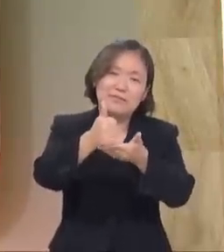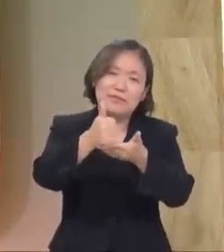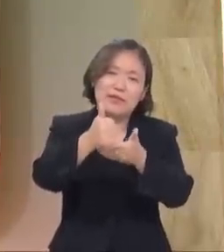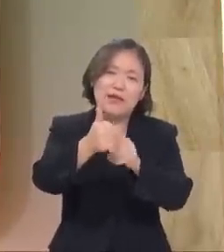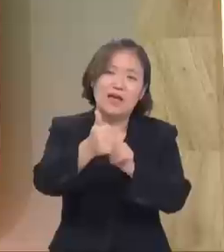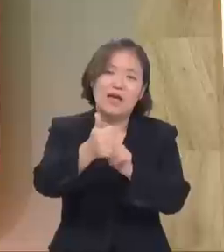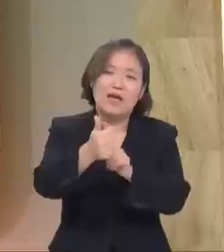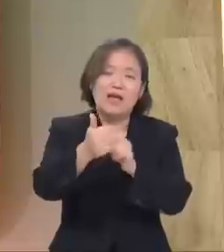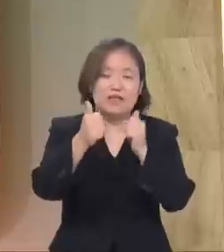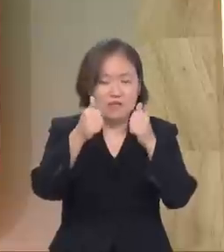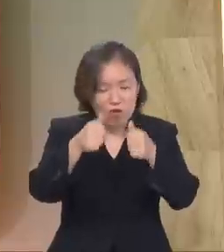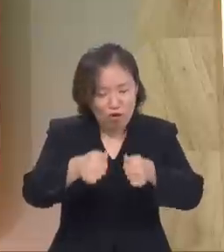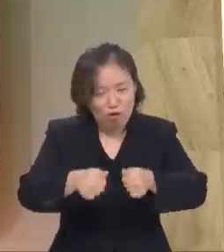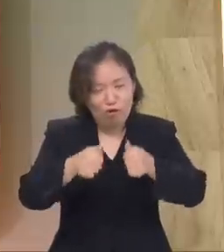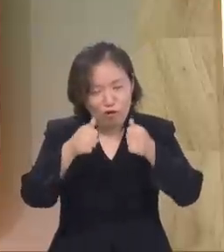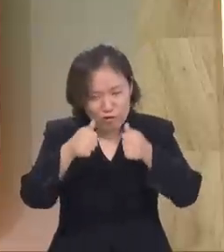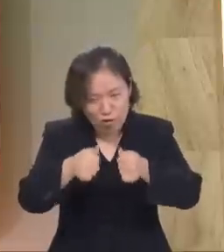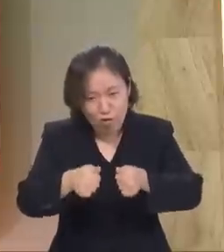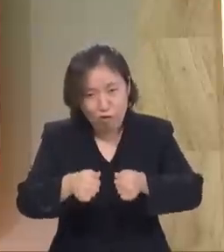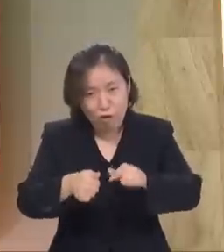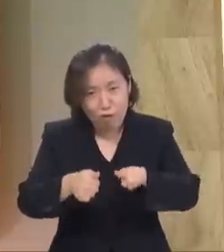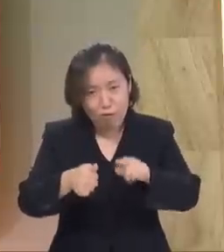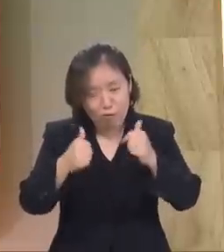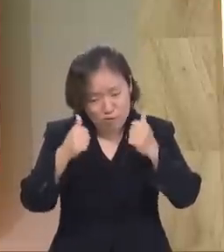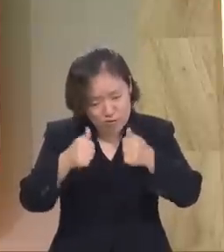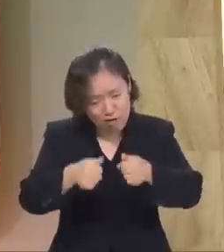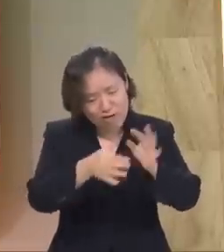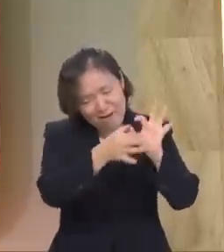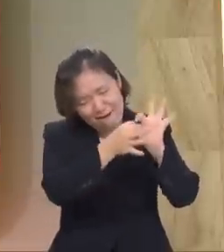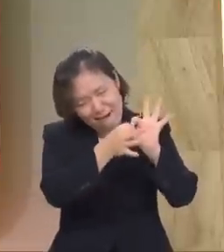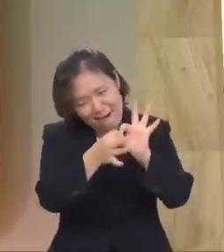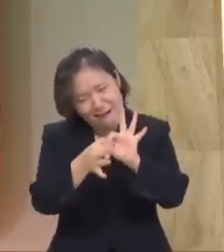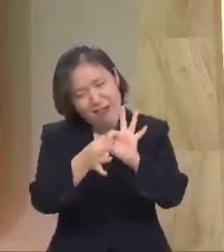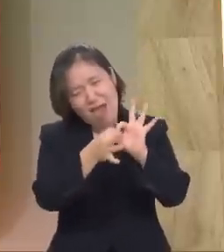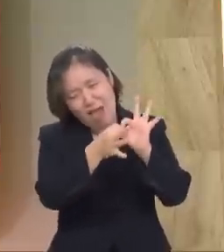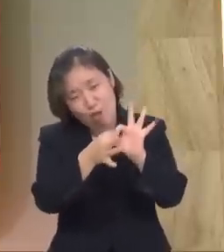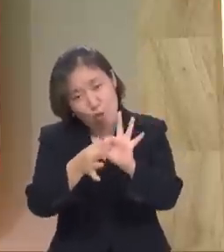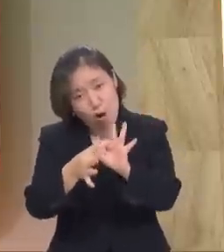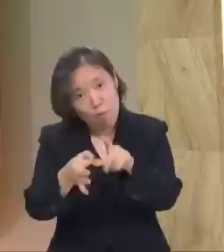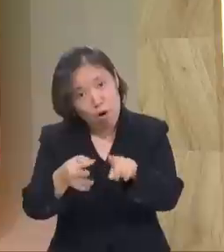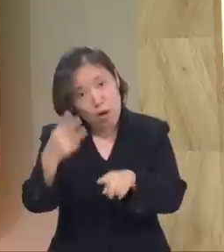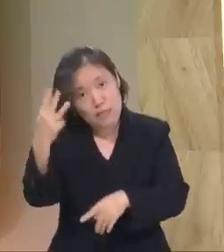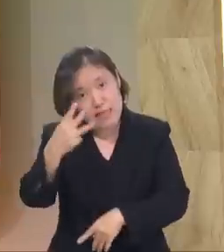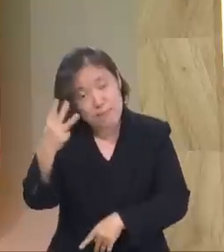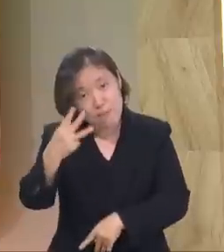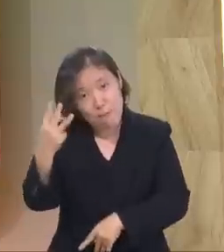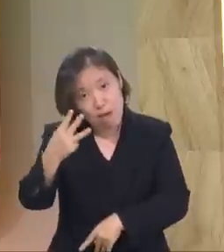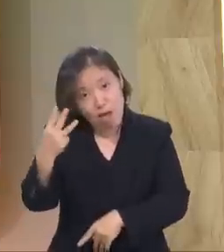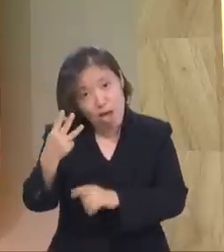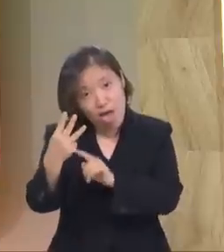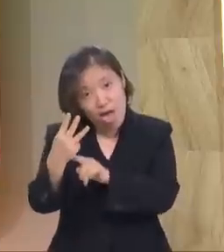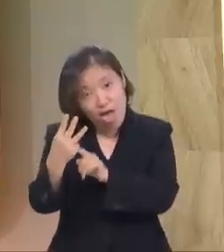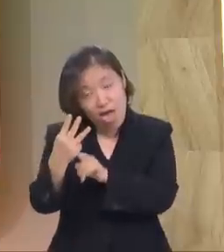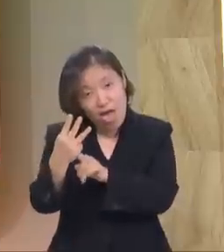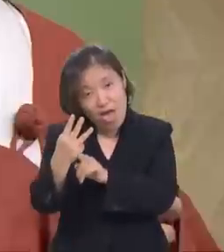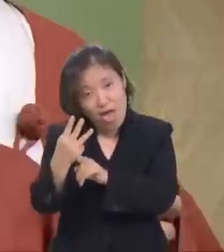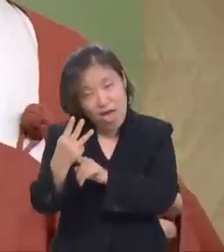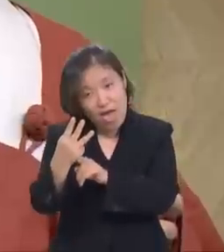저를 올리고 저를 올리고 저를 올리면서 3,000배가 끝날 때쯤에